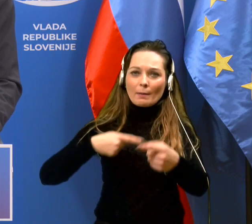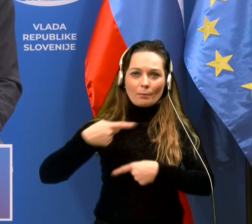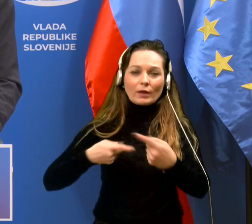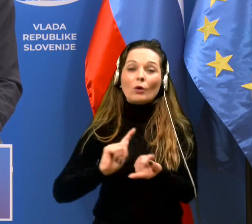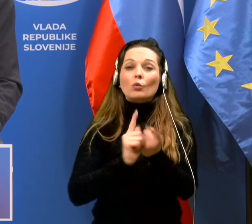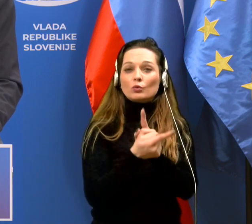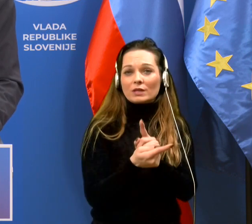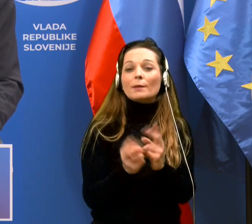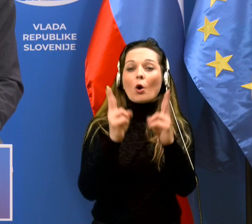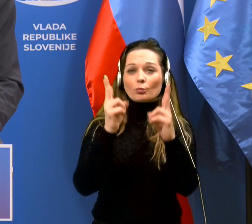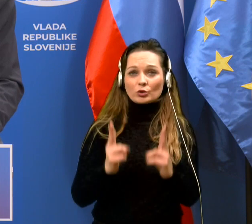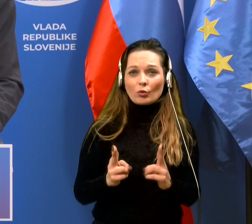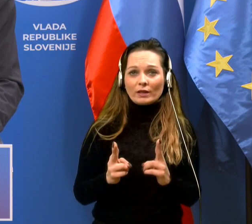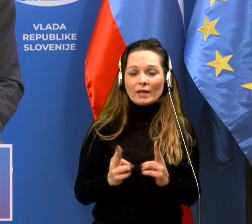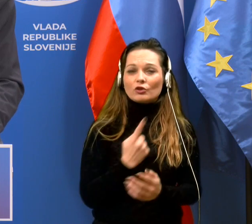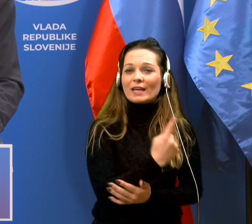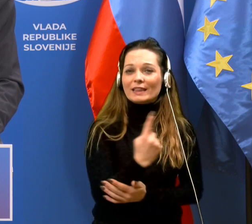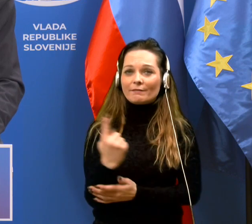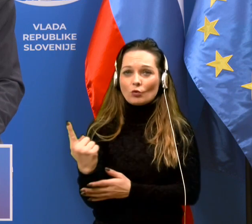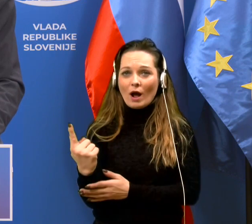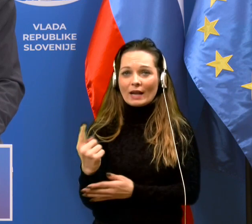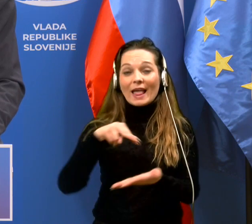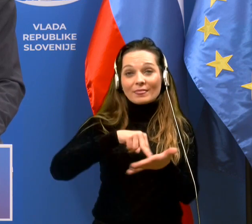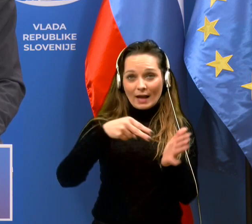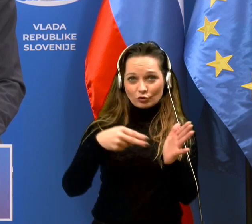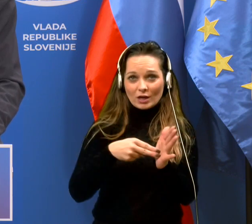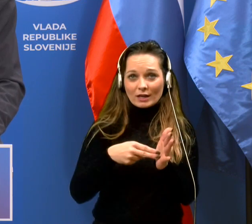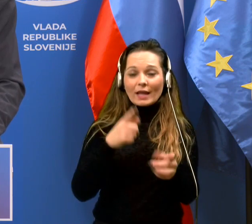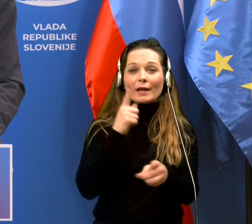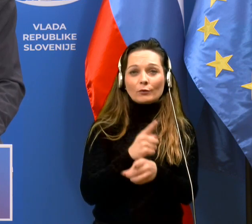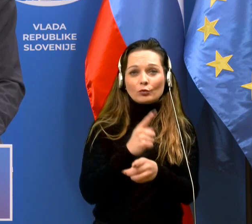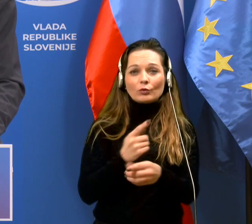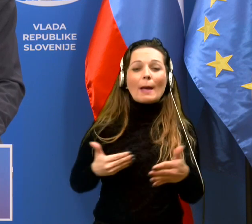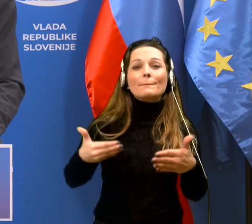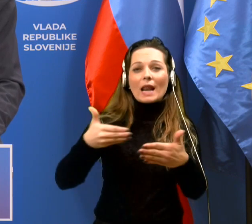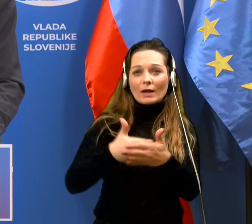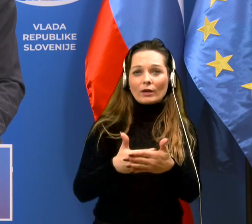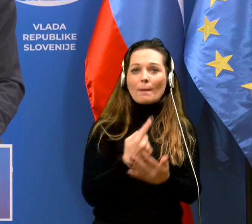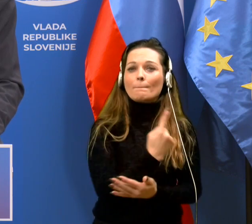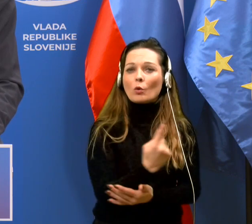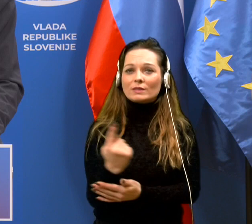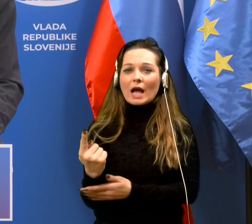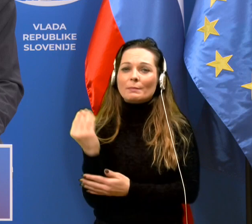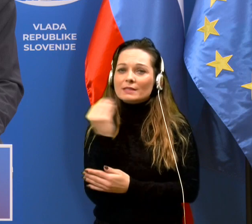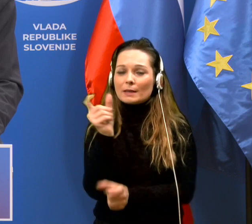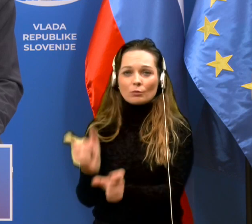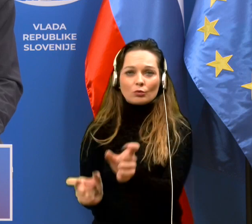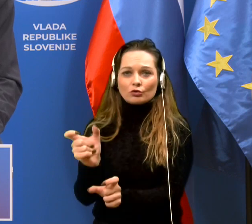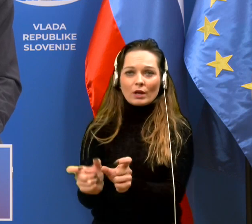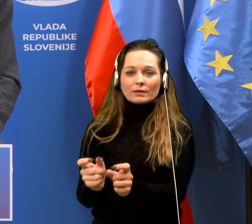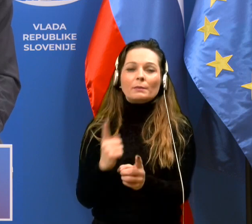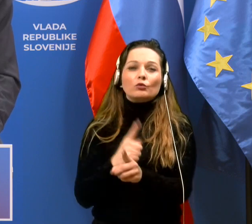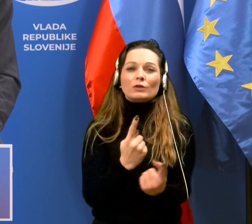oziroma obstoječe individualne načrte tudi prilagodijo posameznim učencem in